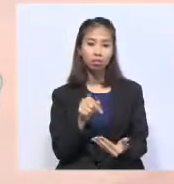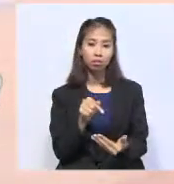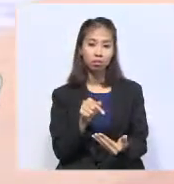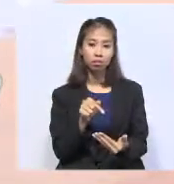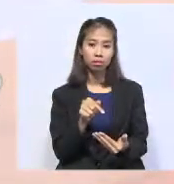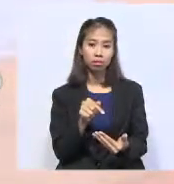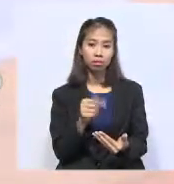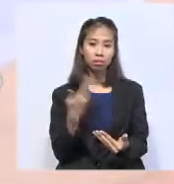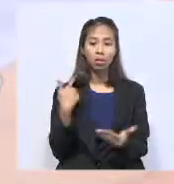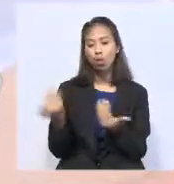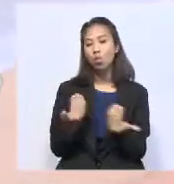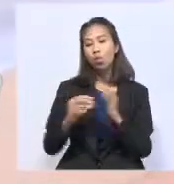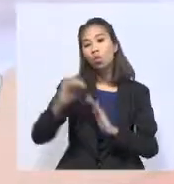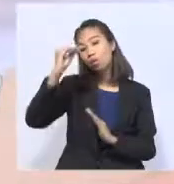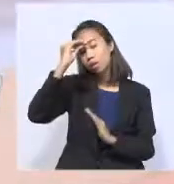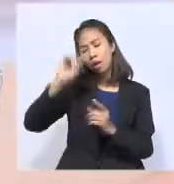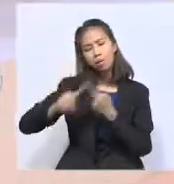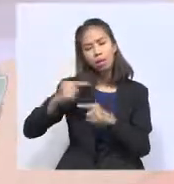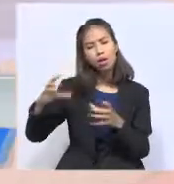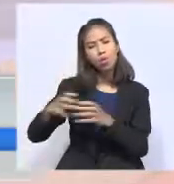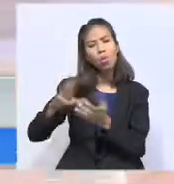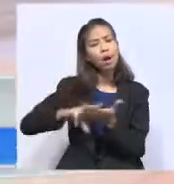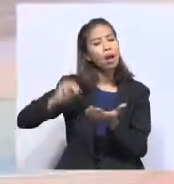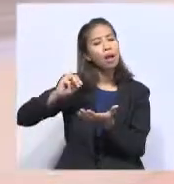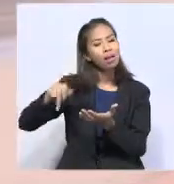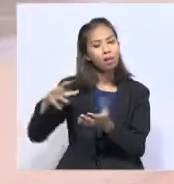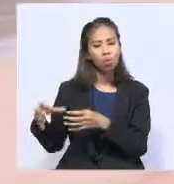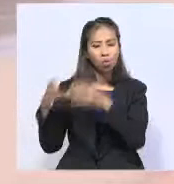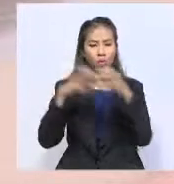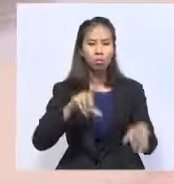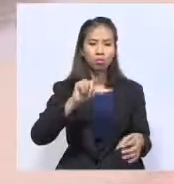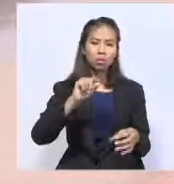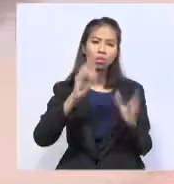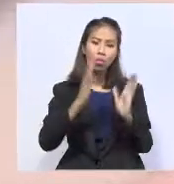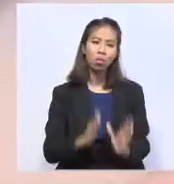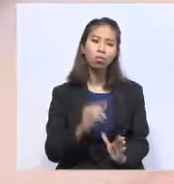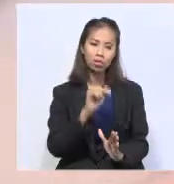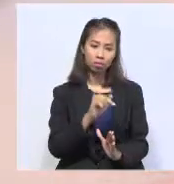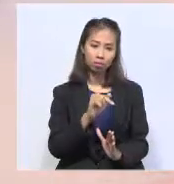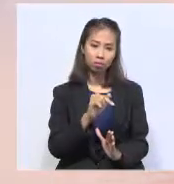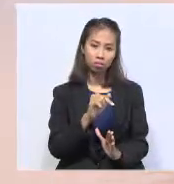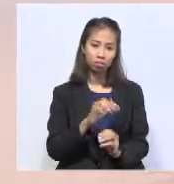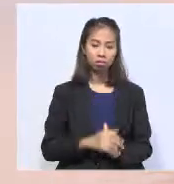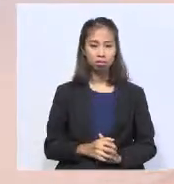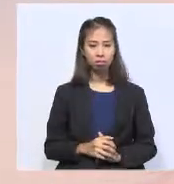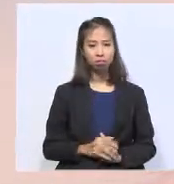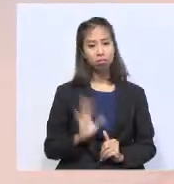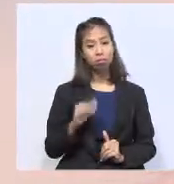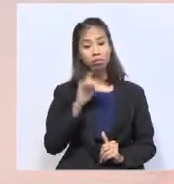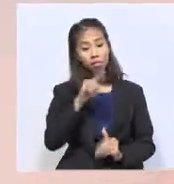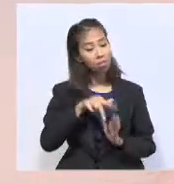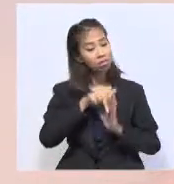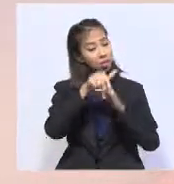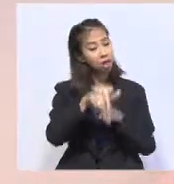ลูกสาวมันมหาลัยอ่ะเนาะมาเที่ยวกับเพื่อนๆก็พามาบางที20กว่าคน ทราบเลือดฉลามมั้ยครับตอนนี ้ต